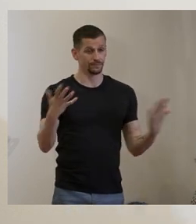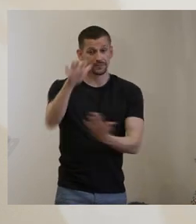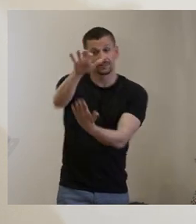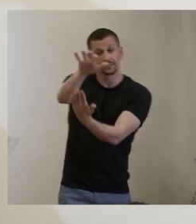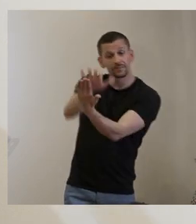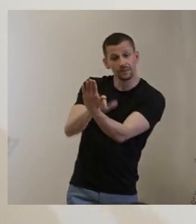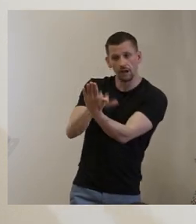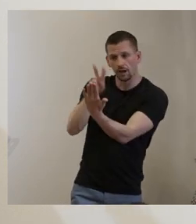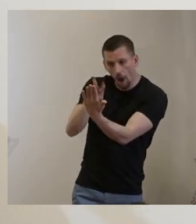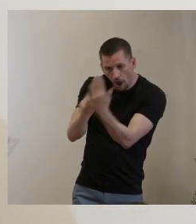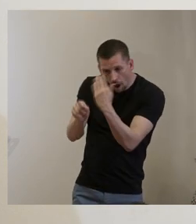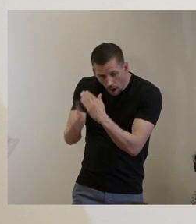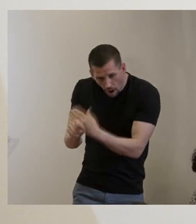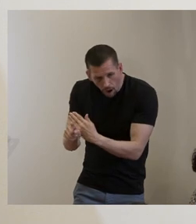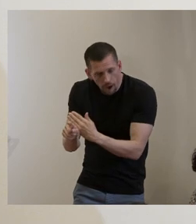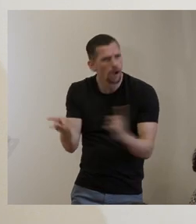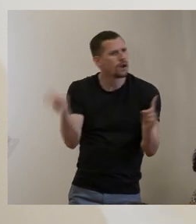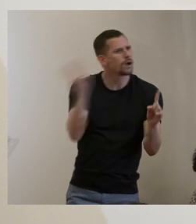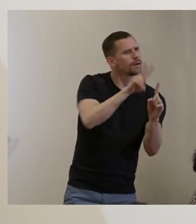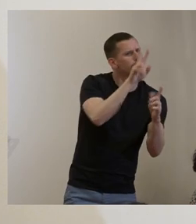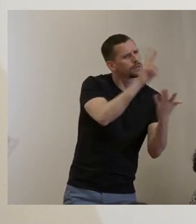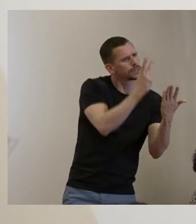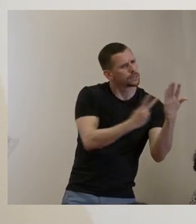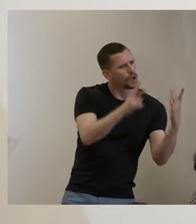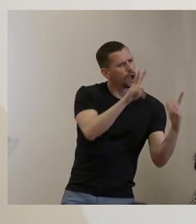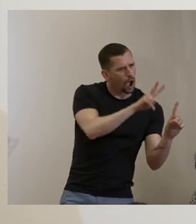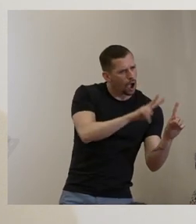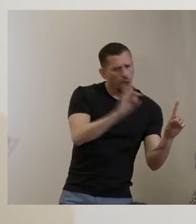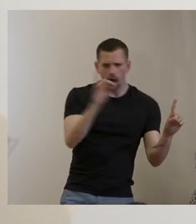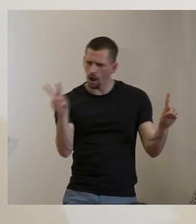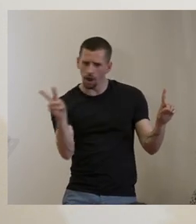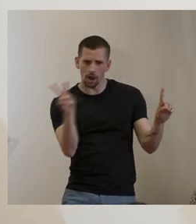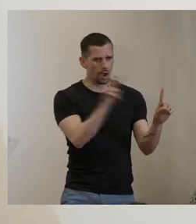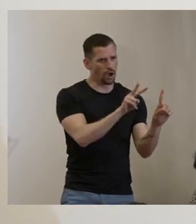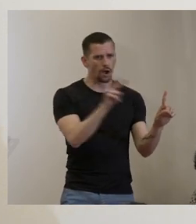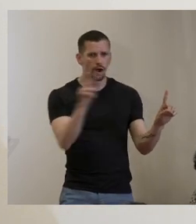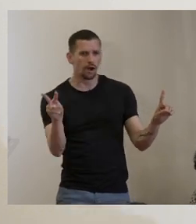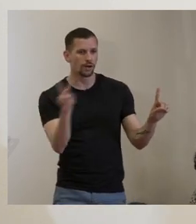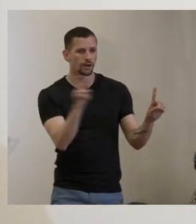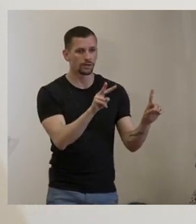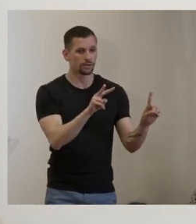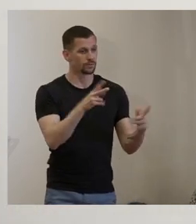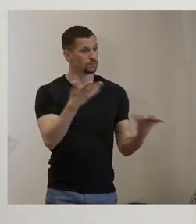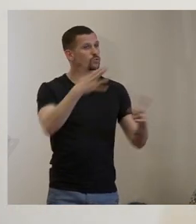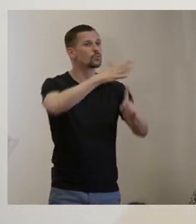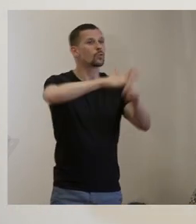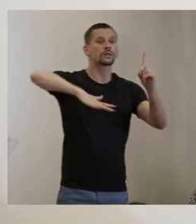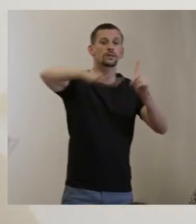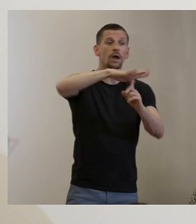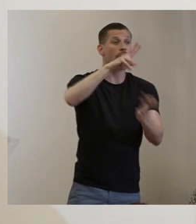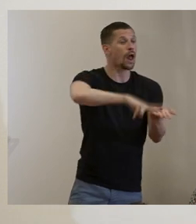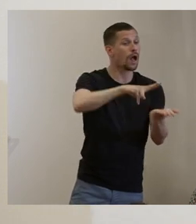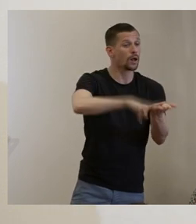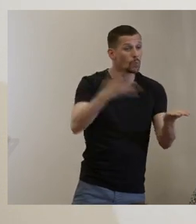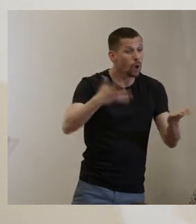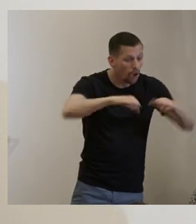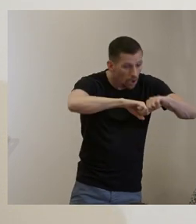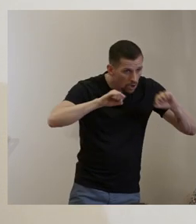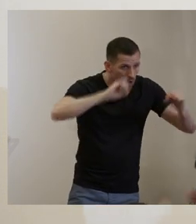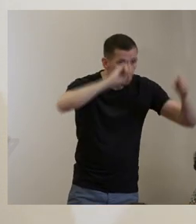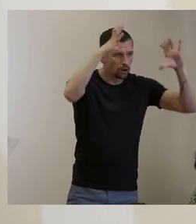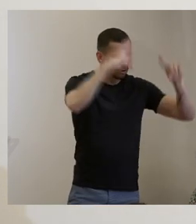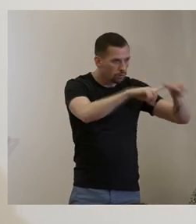texte permet de restituer une réalité aux multiples facettes et dont l'image ne parle pas